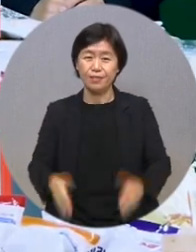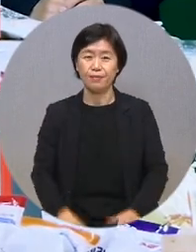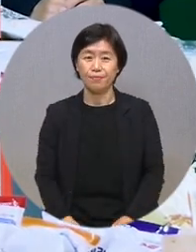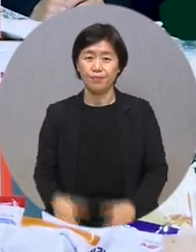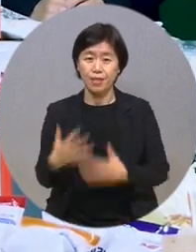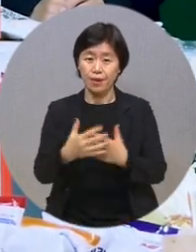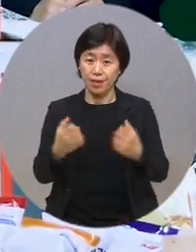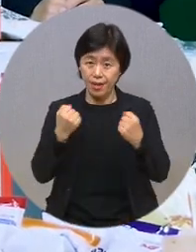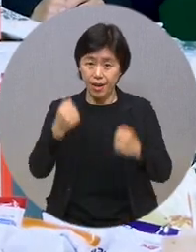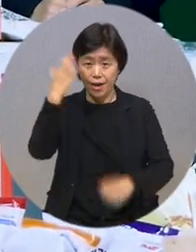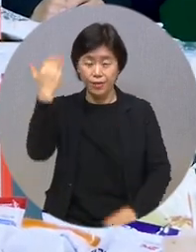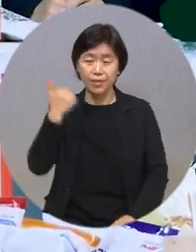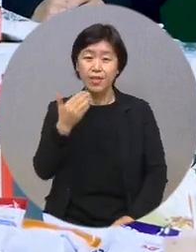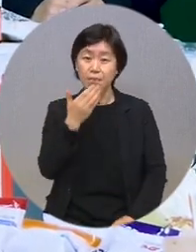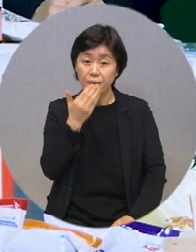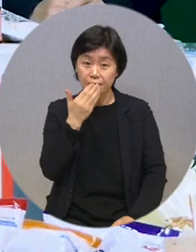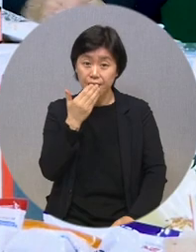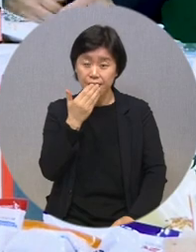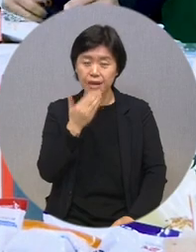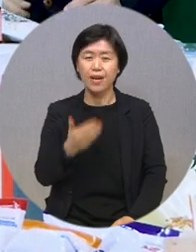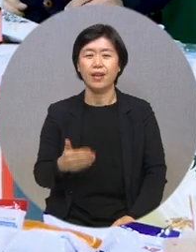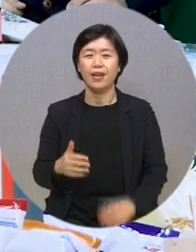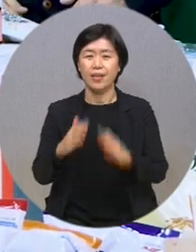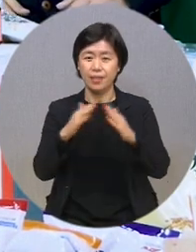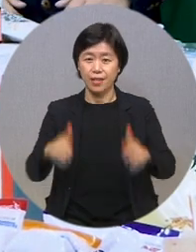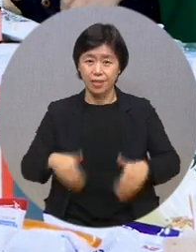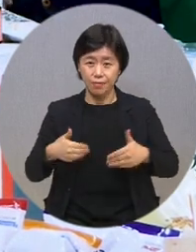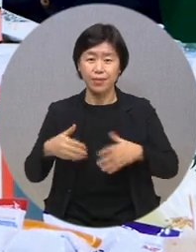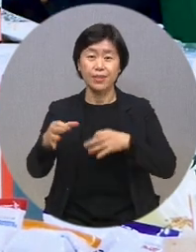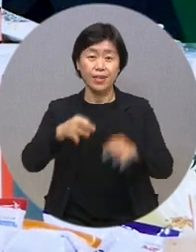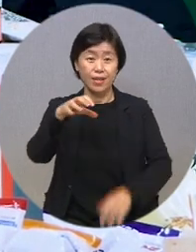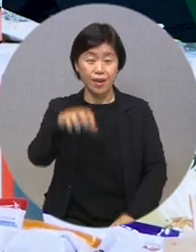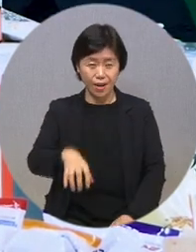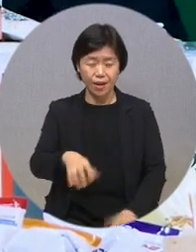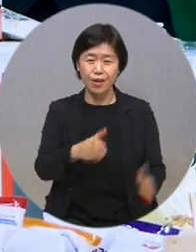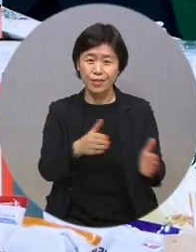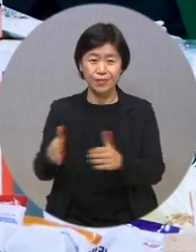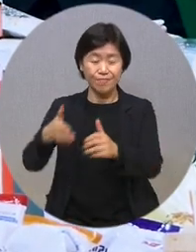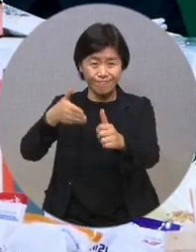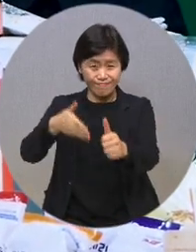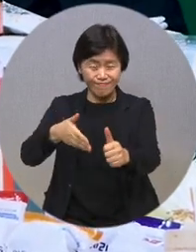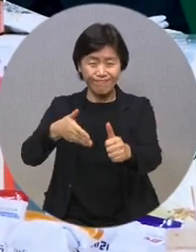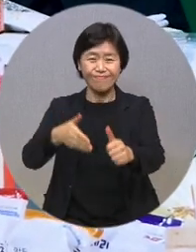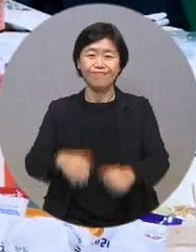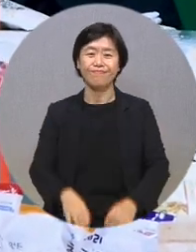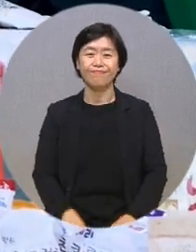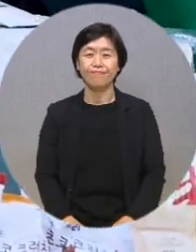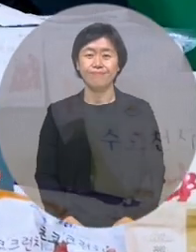건강한 한국인의 밥상은 남도장터에서 준비하세요.